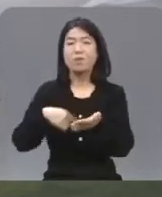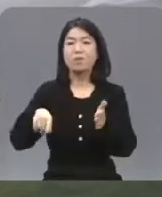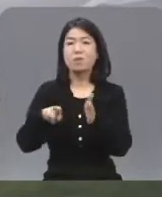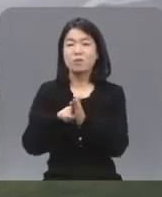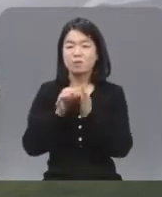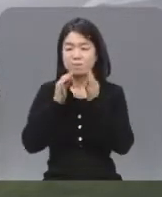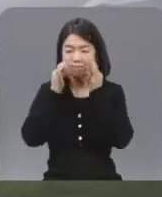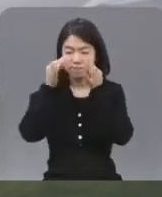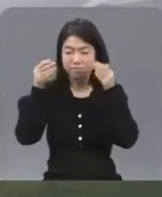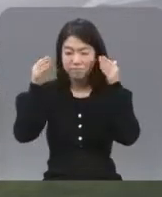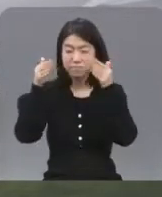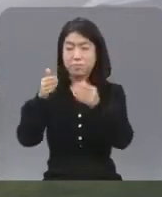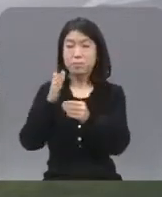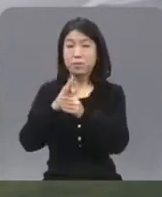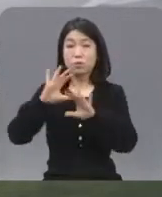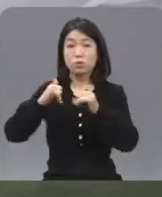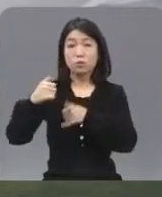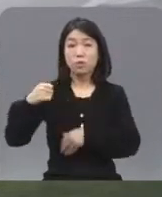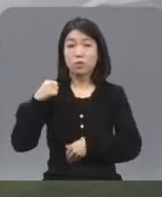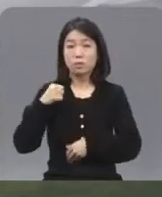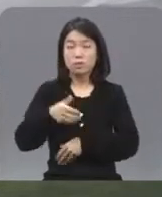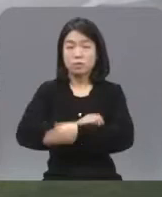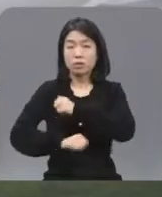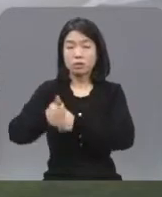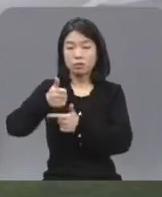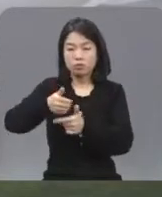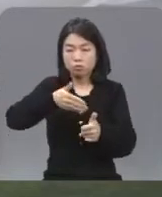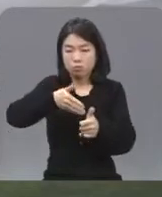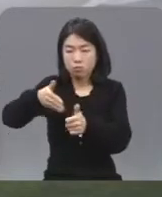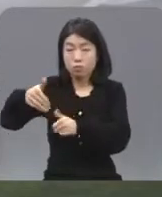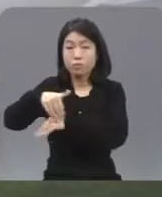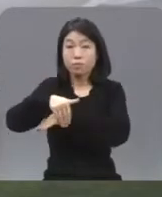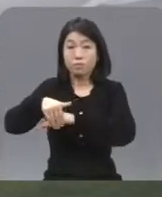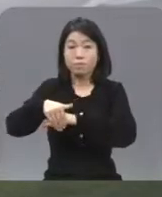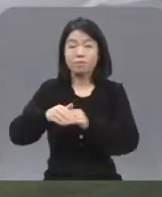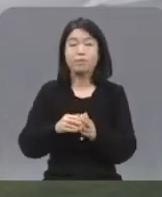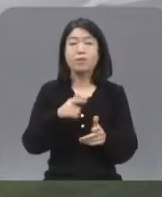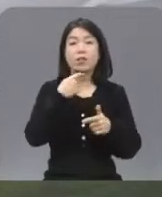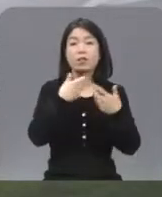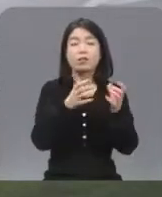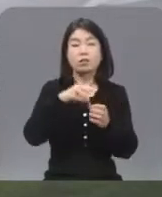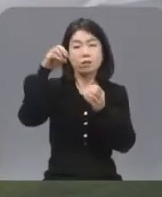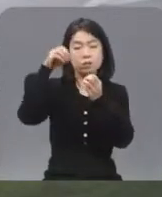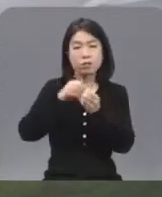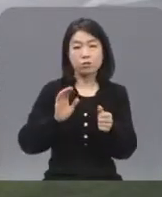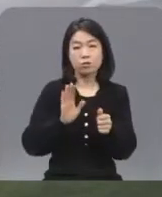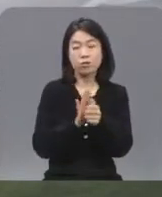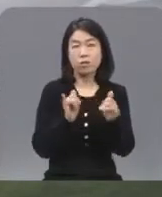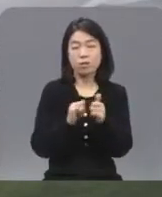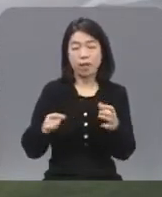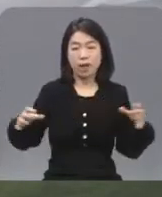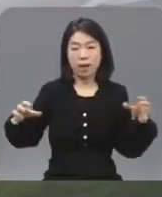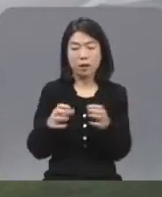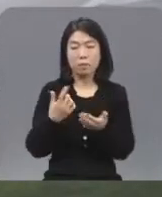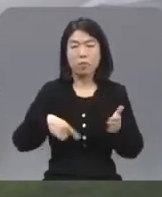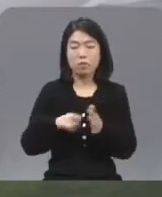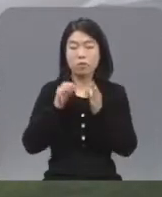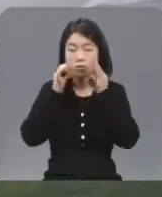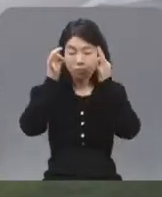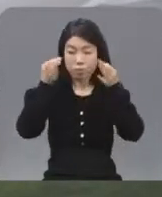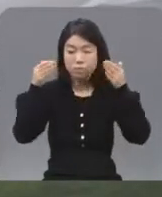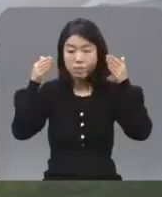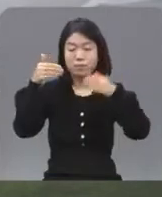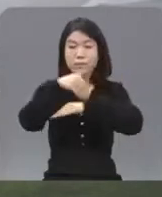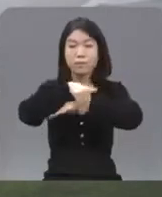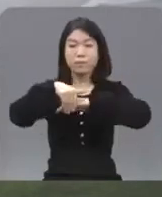펼치고 있는데요. 국민의힘이 적극적인 호남 구애 전략에 나섰고, 민주당도 전통 지지층을 결집하는 데 주력할 계획입니다.